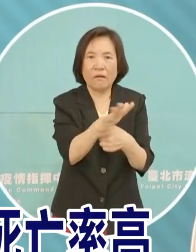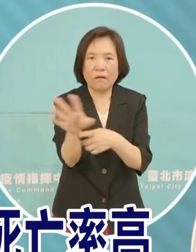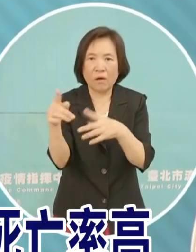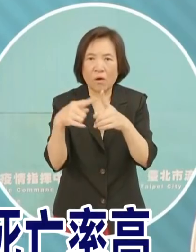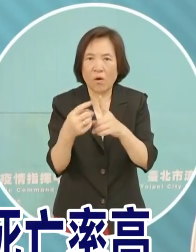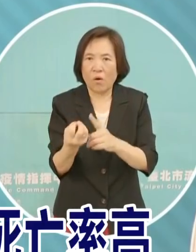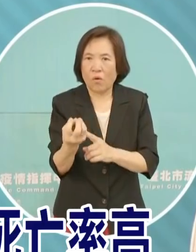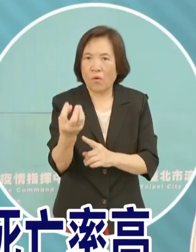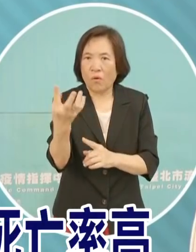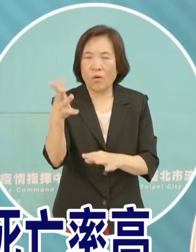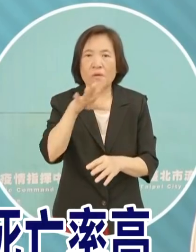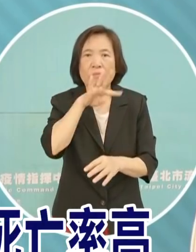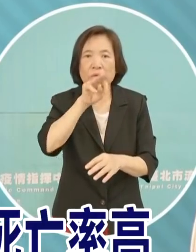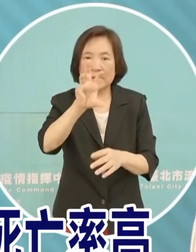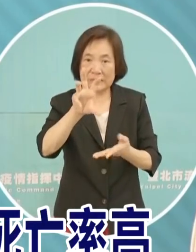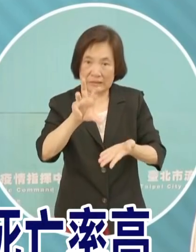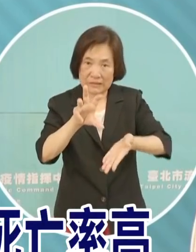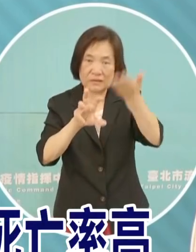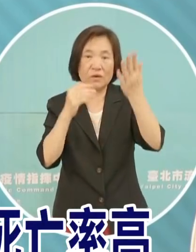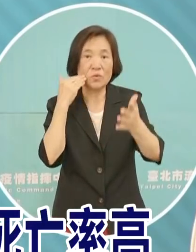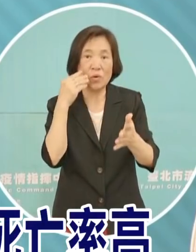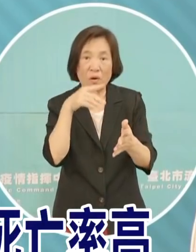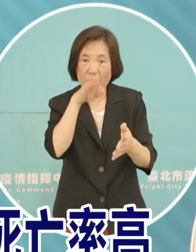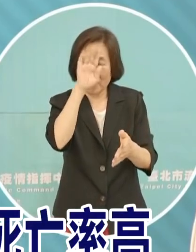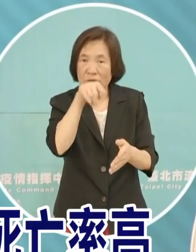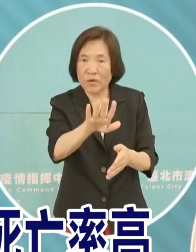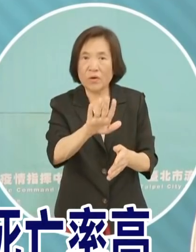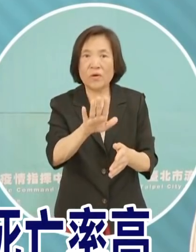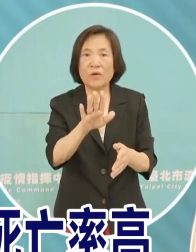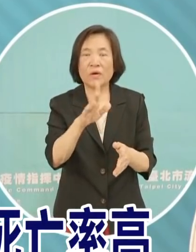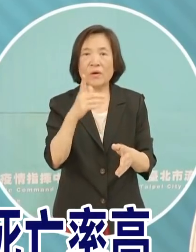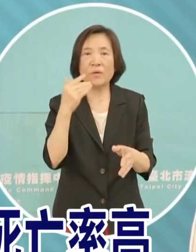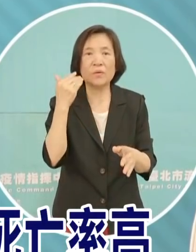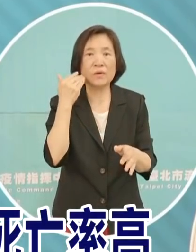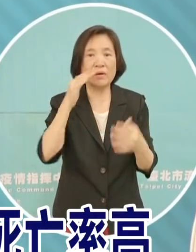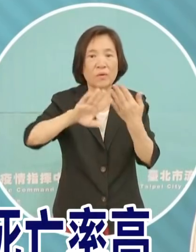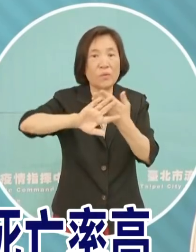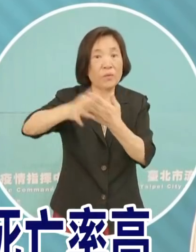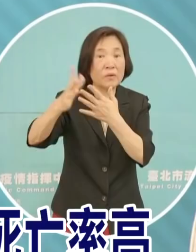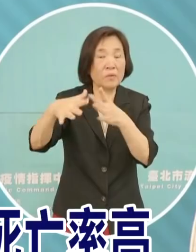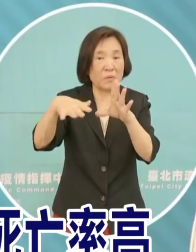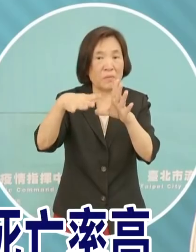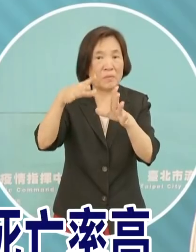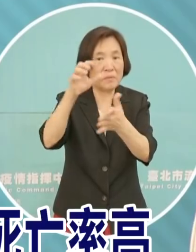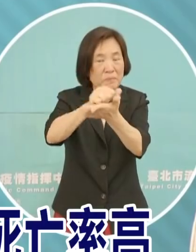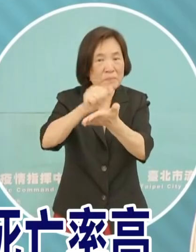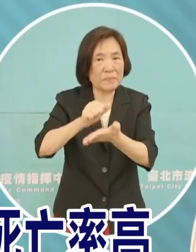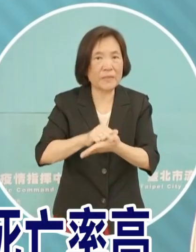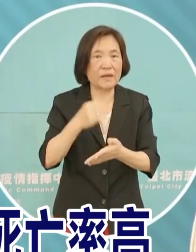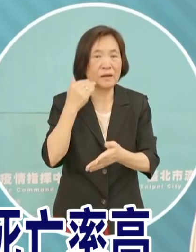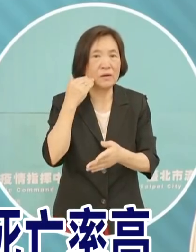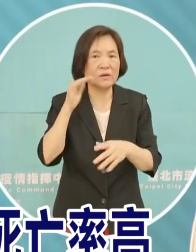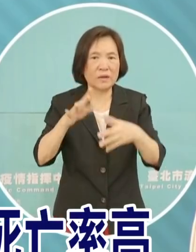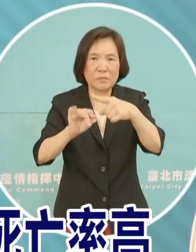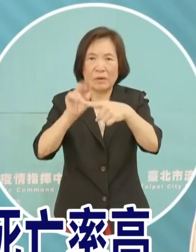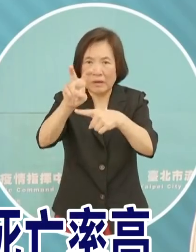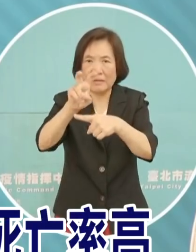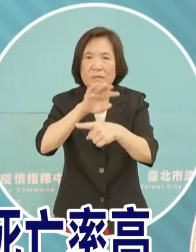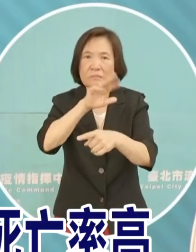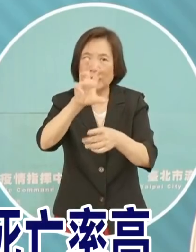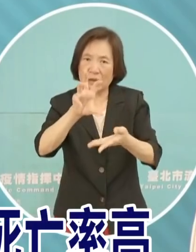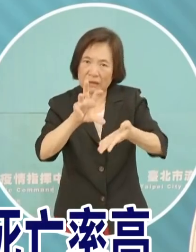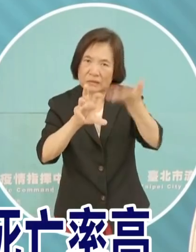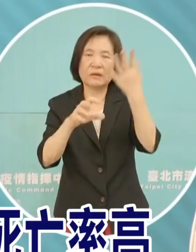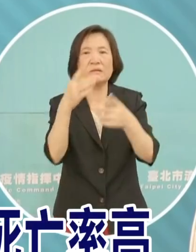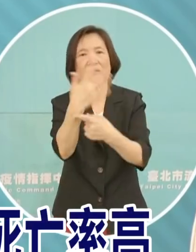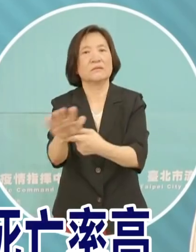来越高。所以到80岁以上哦，得这个病，我看国外有那个文献已经到差不多超过20%的，所以就像。